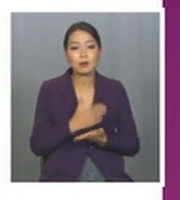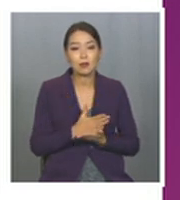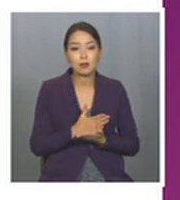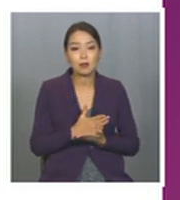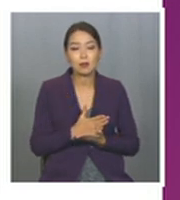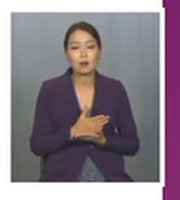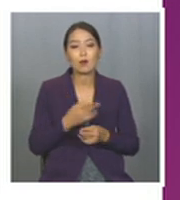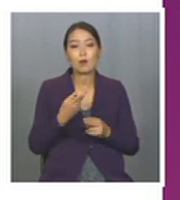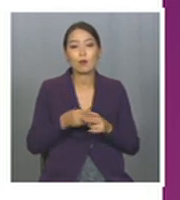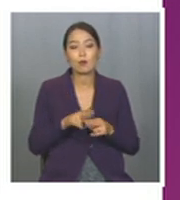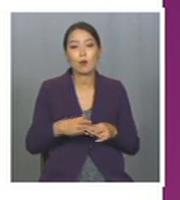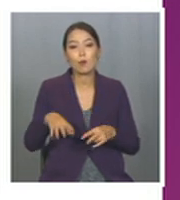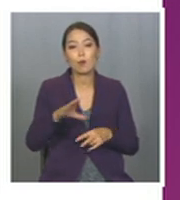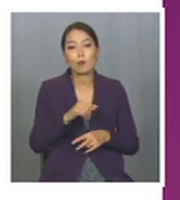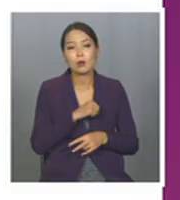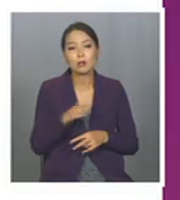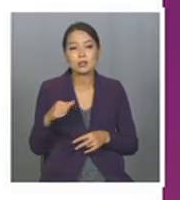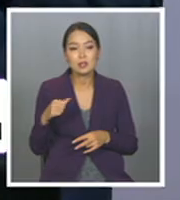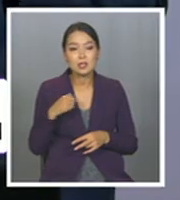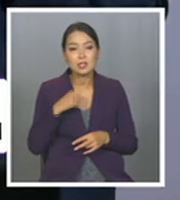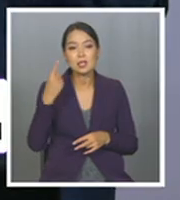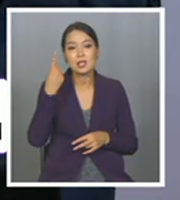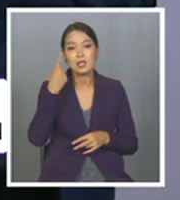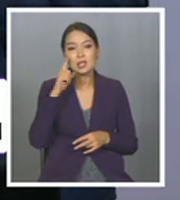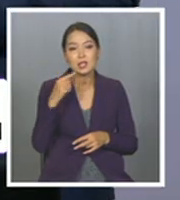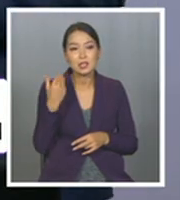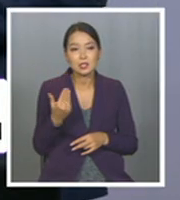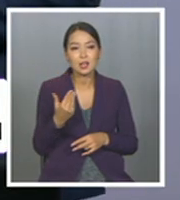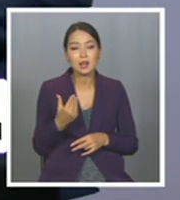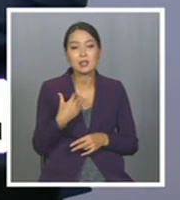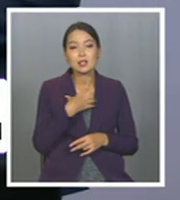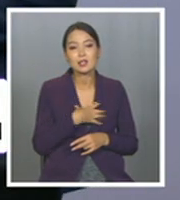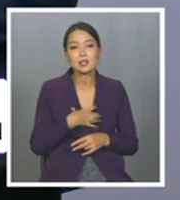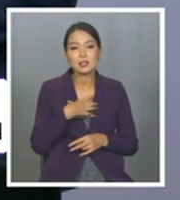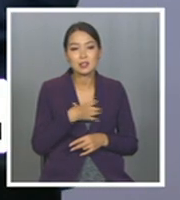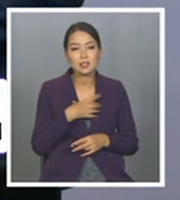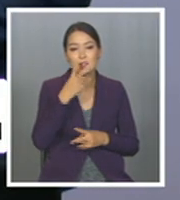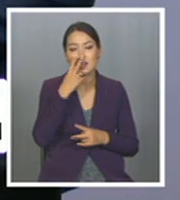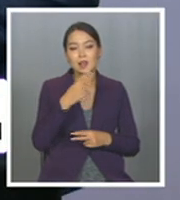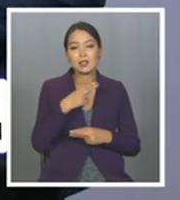Осы ойлардың өзі, осы идеялардың негізін қаласа керек.